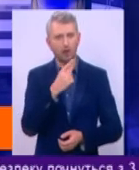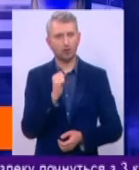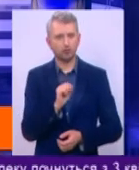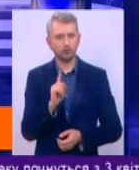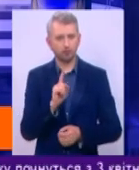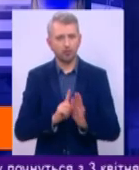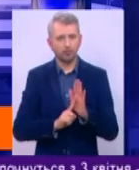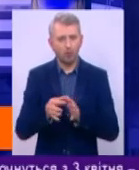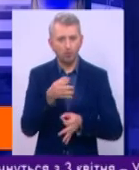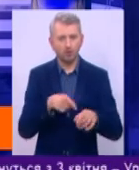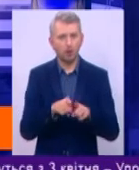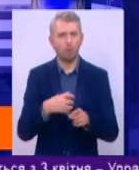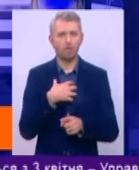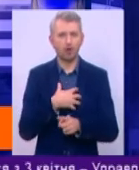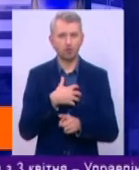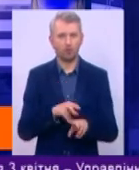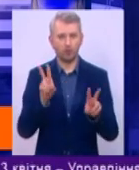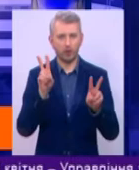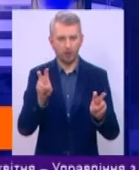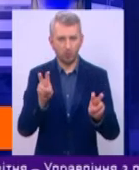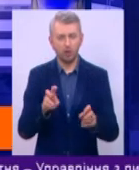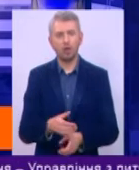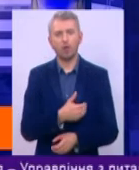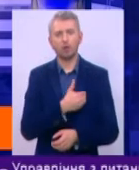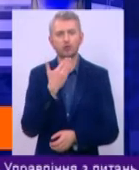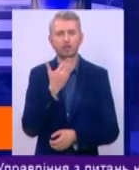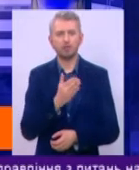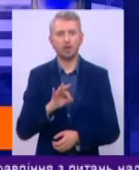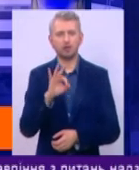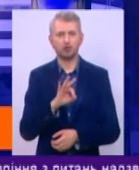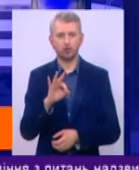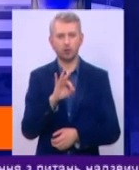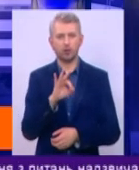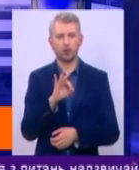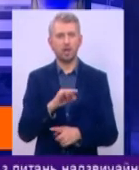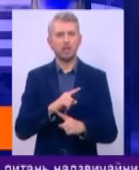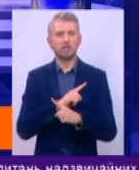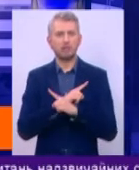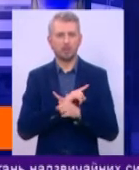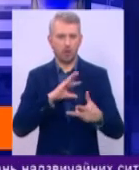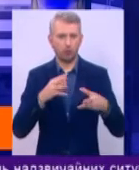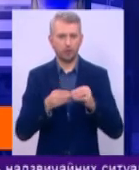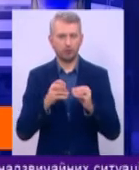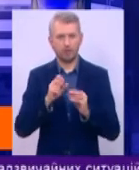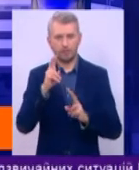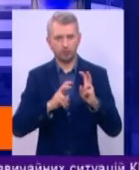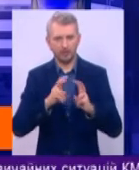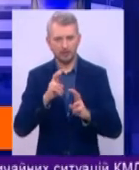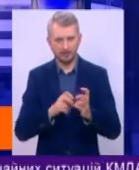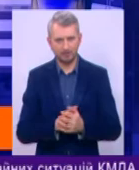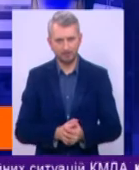порушуєте таку дуже важливу тему. Хотіла б запитати щодо смертельного наслідку на виробництві.